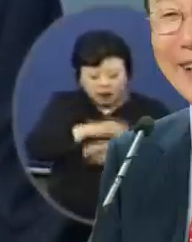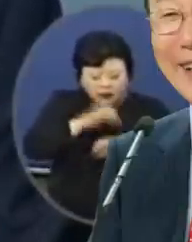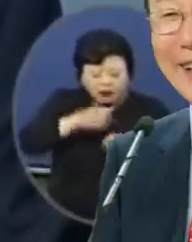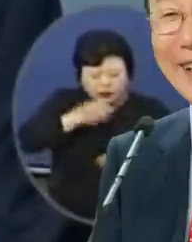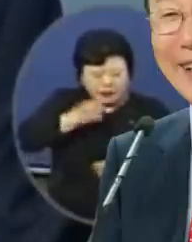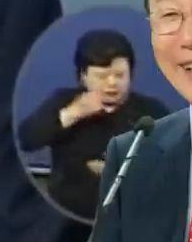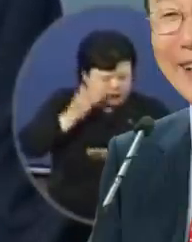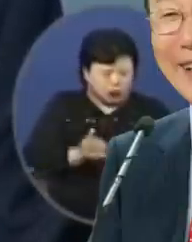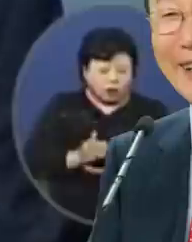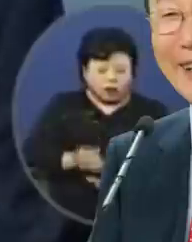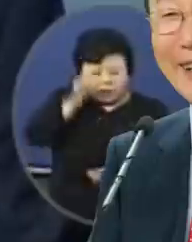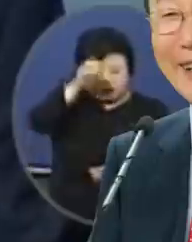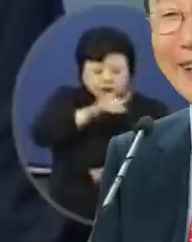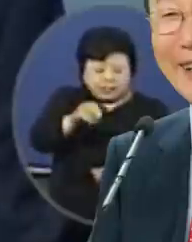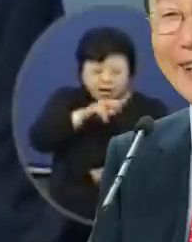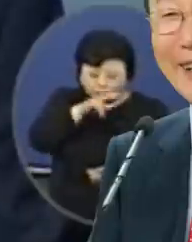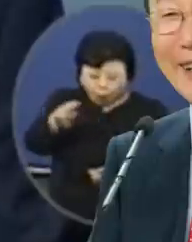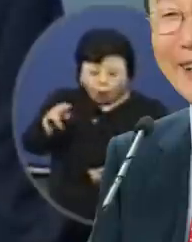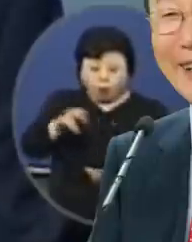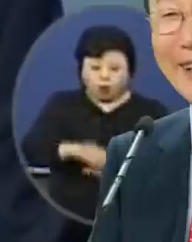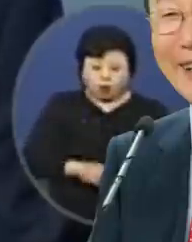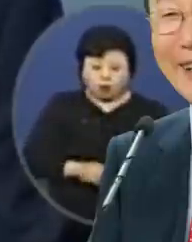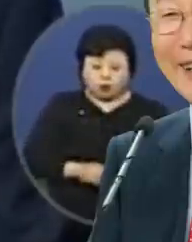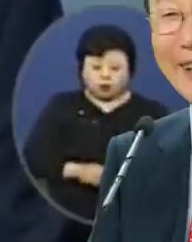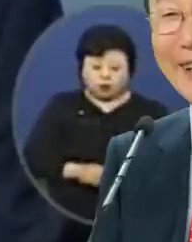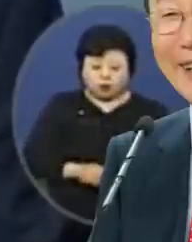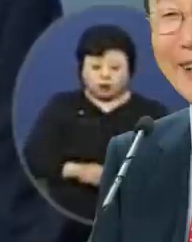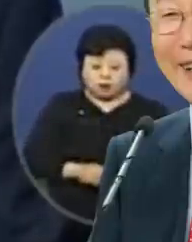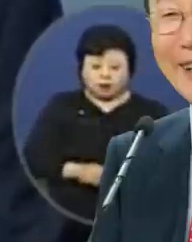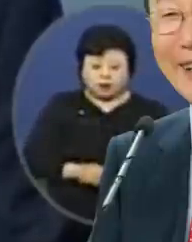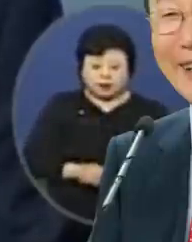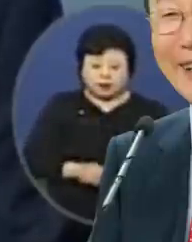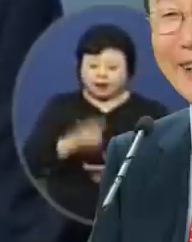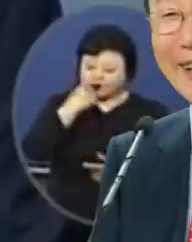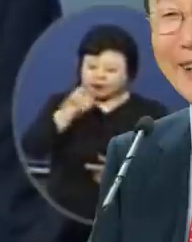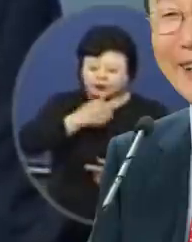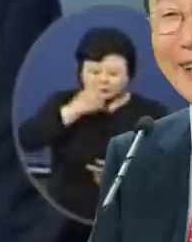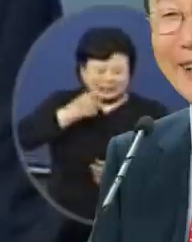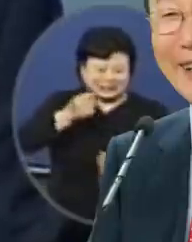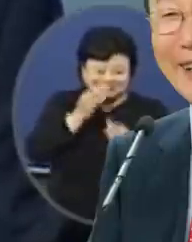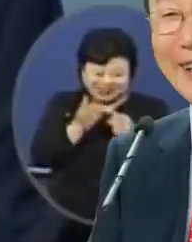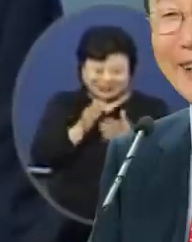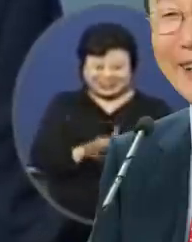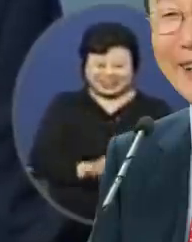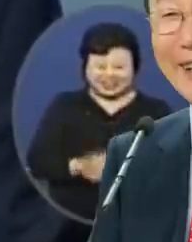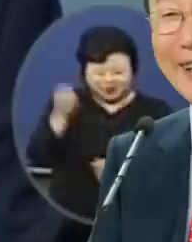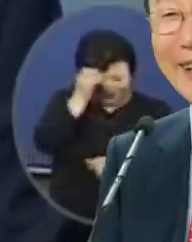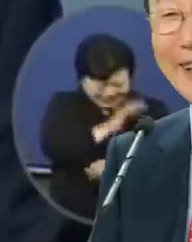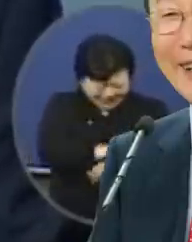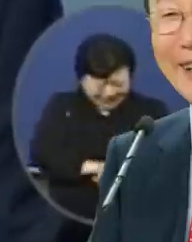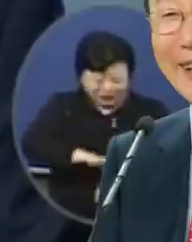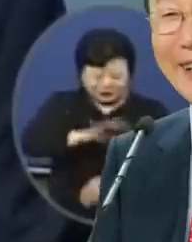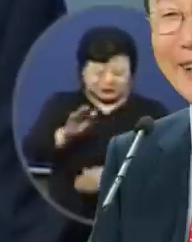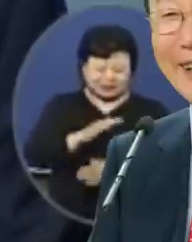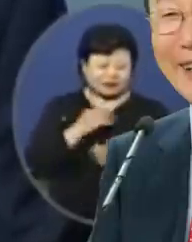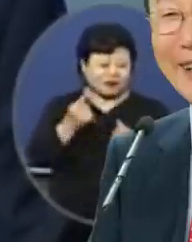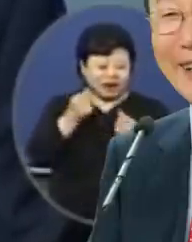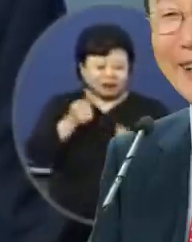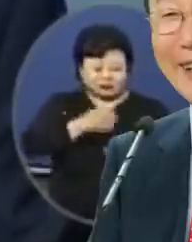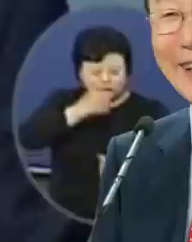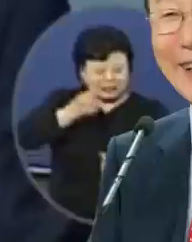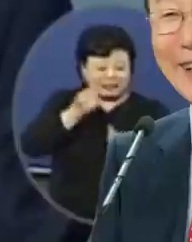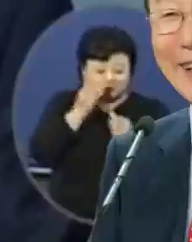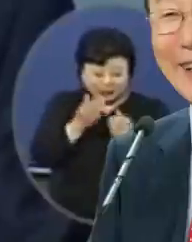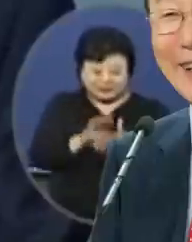말고 십자가를 바라보고 아주 맵시 있는 꿈을 꾸십시오. 영혼이 잘 되고 범사에 잘 되면 강건한 꿈을